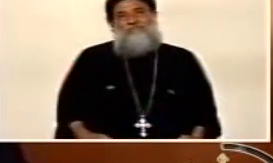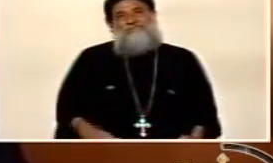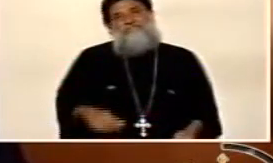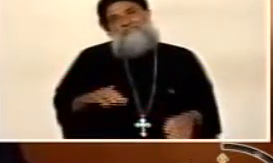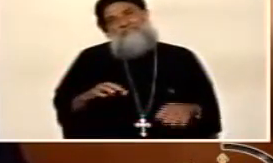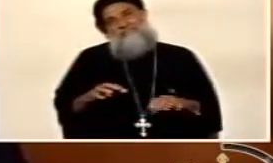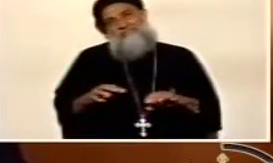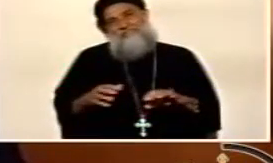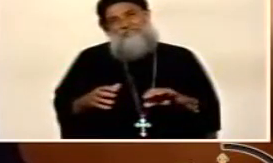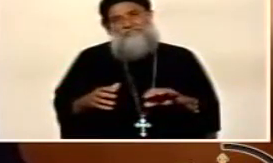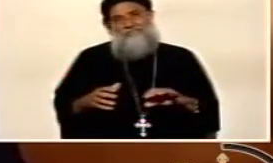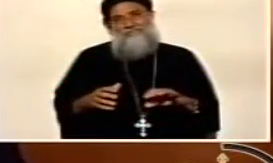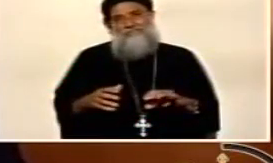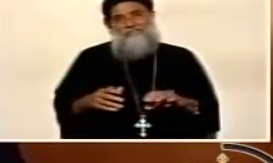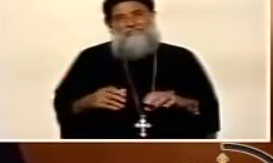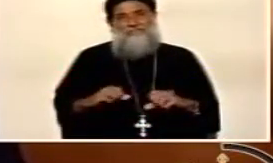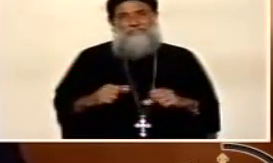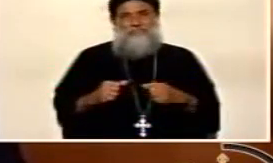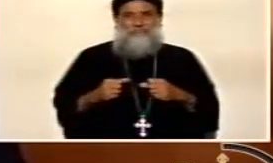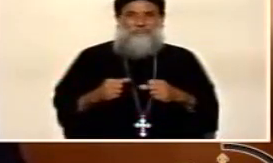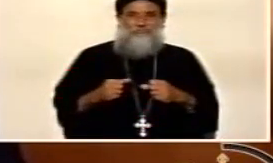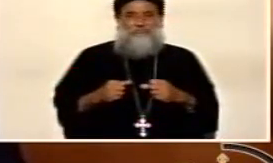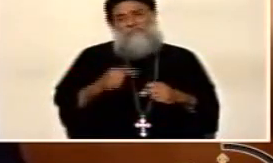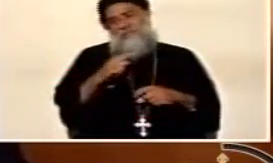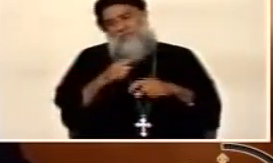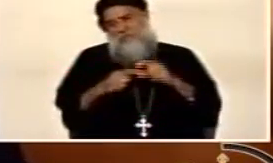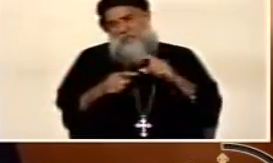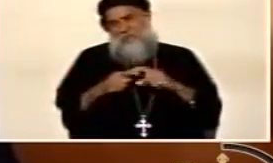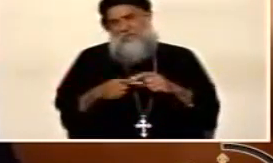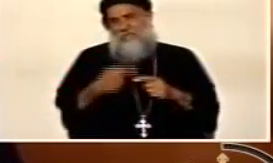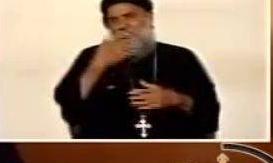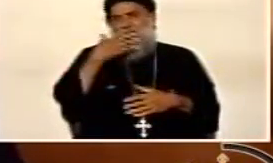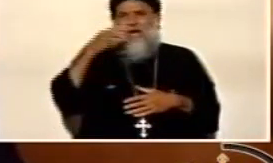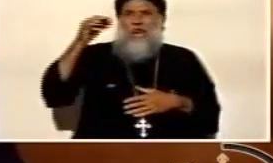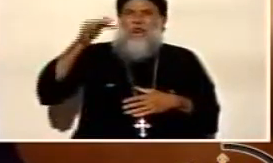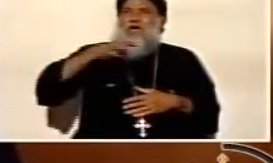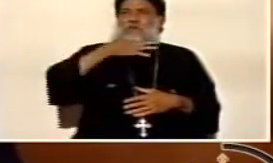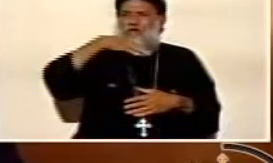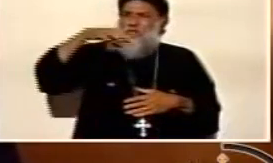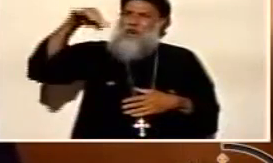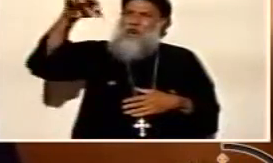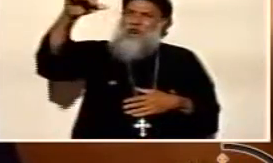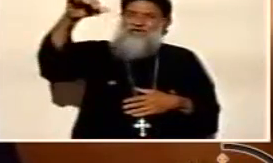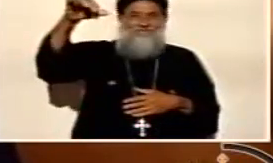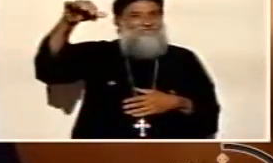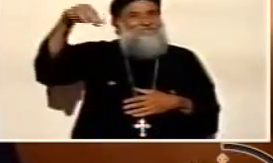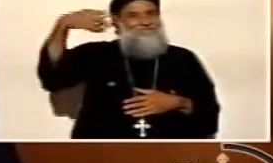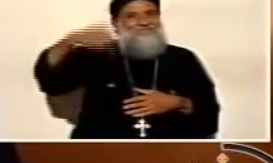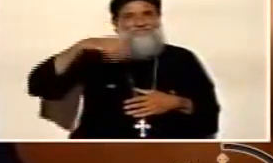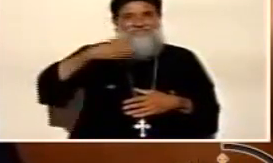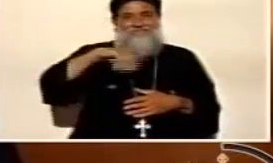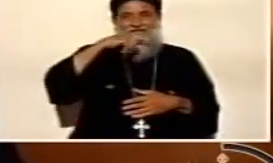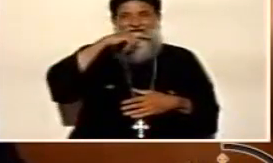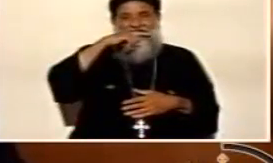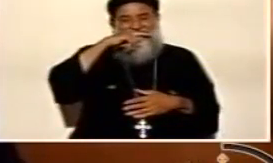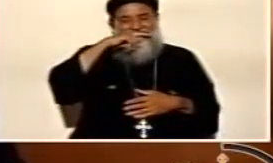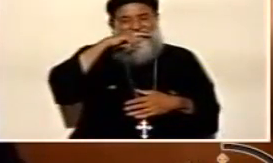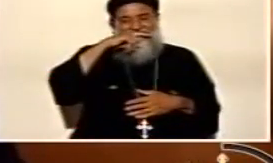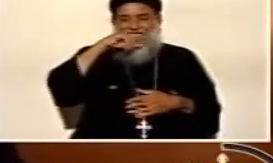يحاولوا أنهم يسيئوا للإكليروس لسبب أو لآخر،